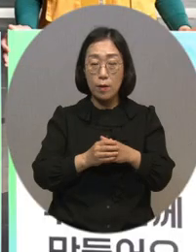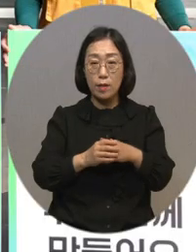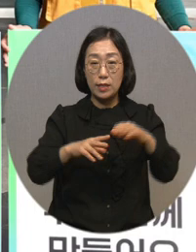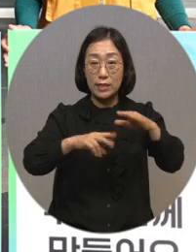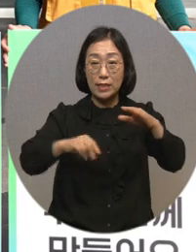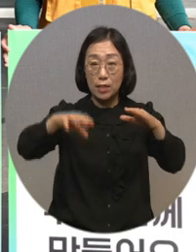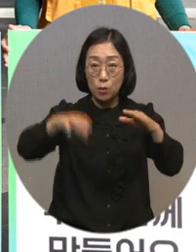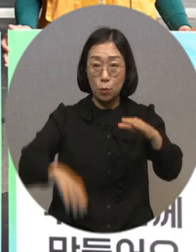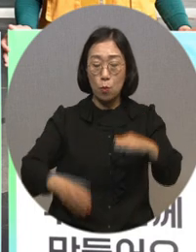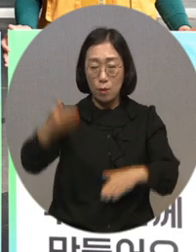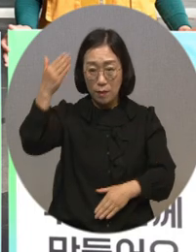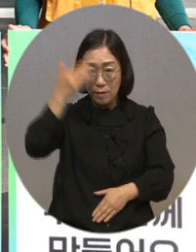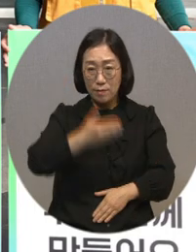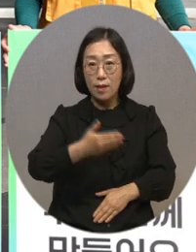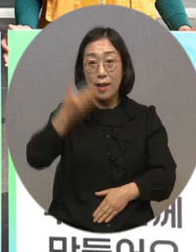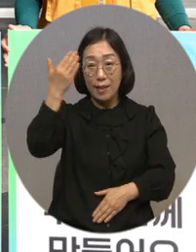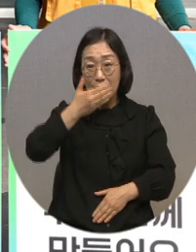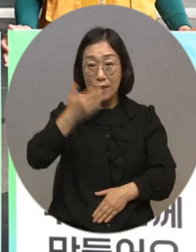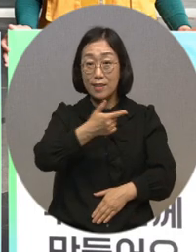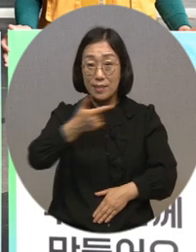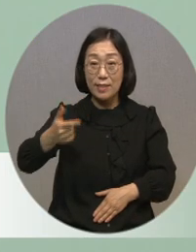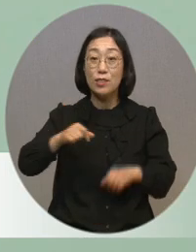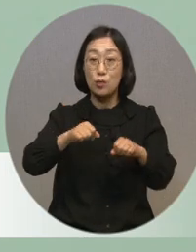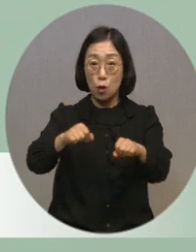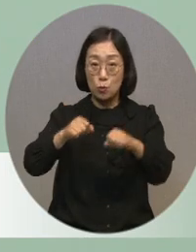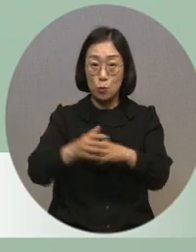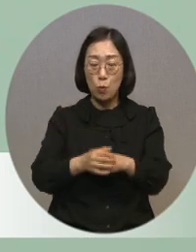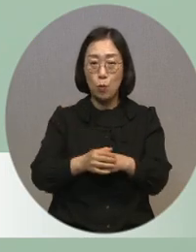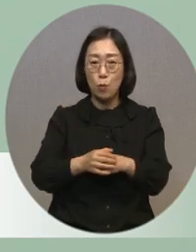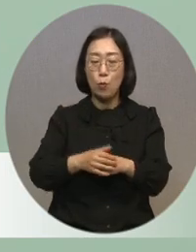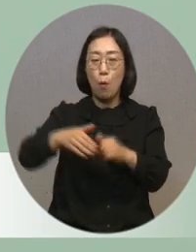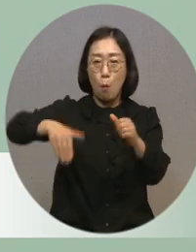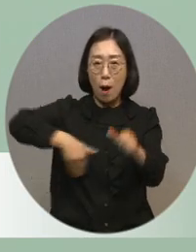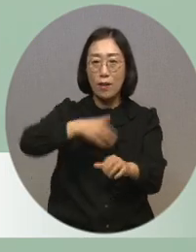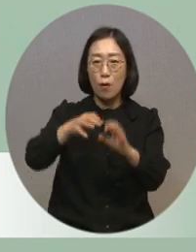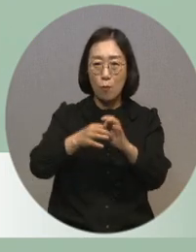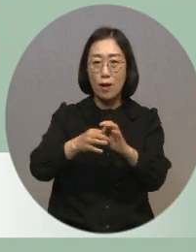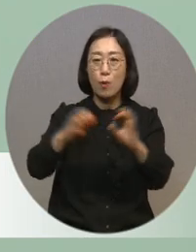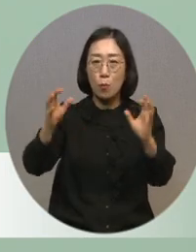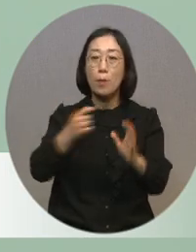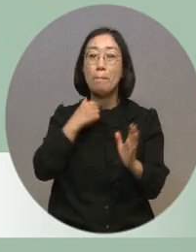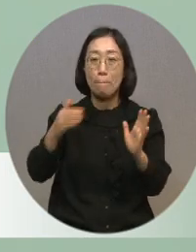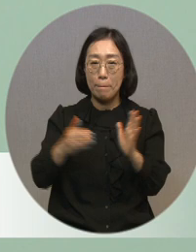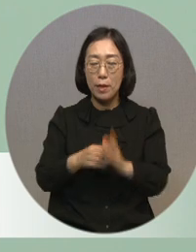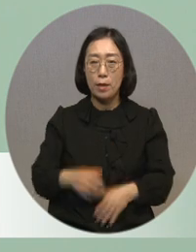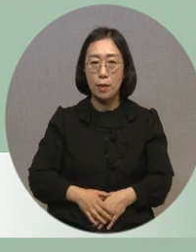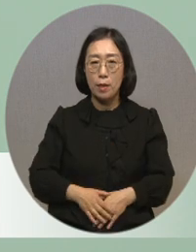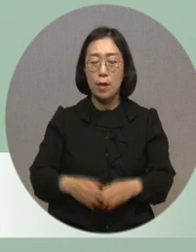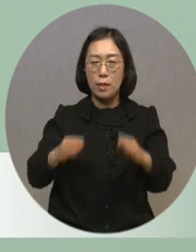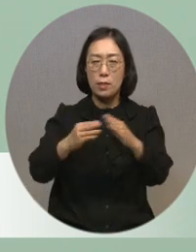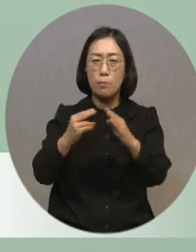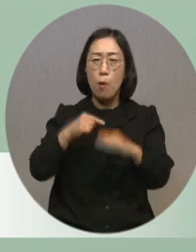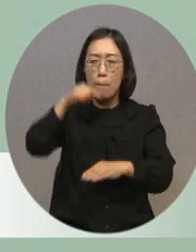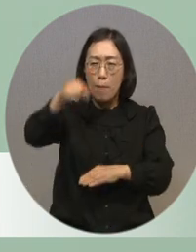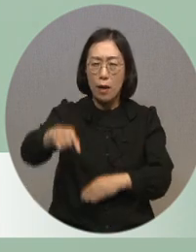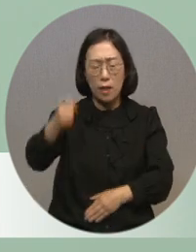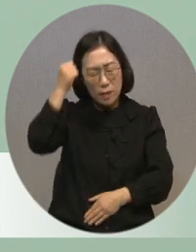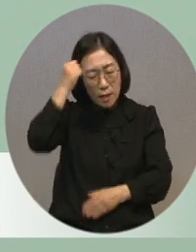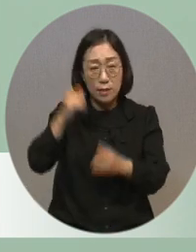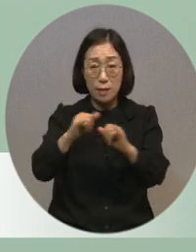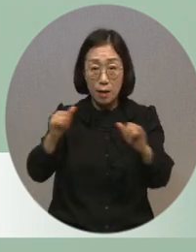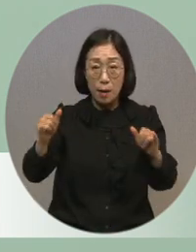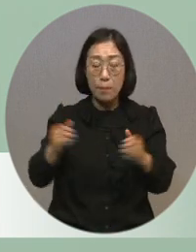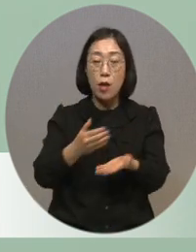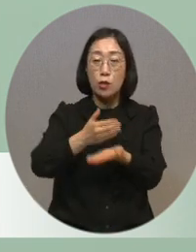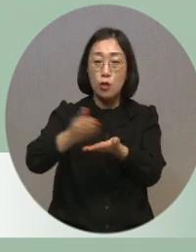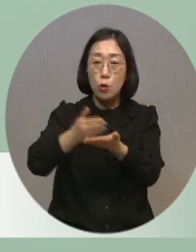및 공공질서 환경 캠페인을 실시했습니다. 네, 한국철도공사에서는 노숙인 분들에게 환경 미화 업무